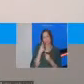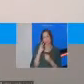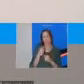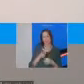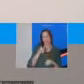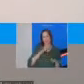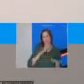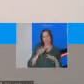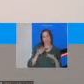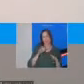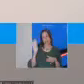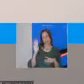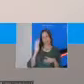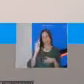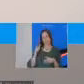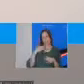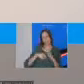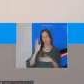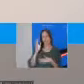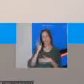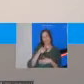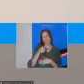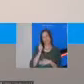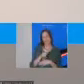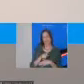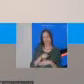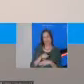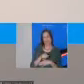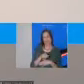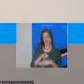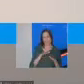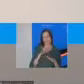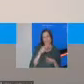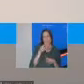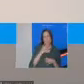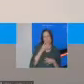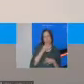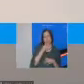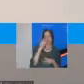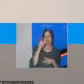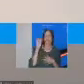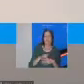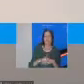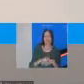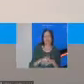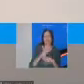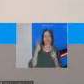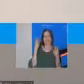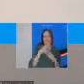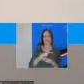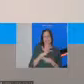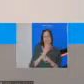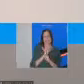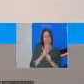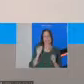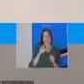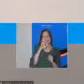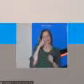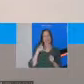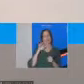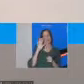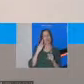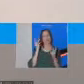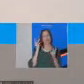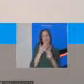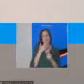שרואים בראש ממשלה כמו נתניהו שהולך לקונגרס ונועם נגד הסכם הגרעין באיראן, ורואים